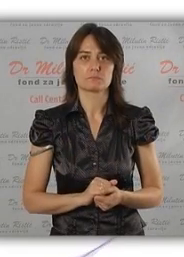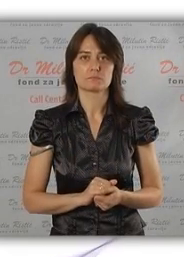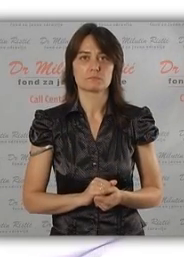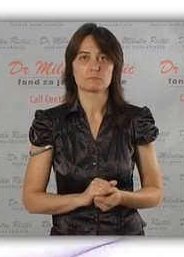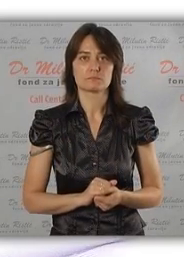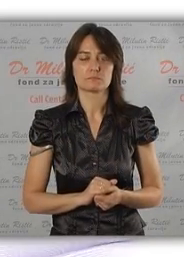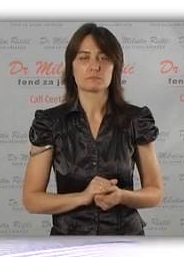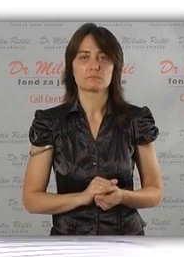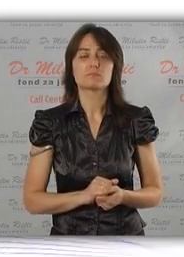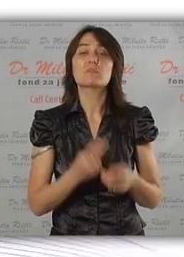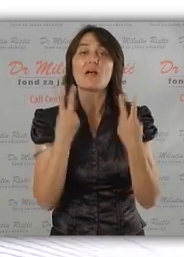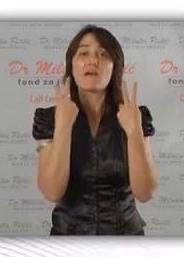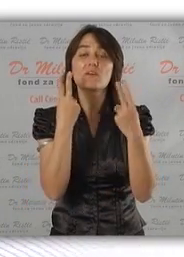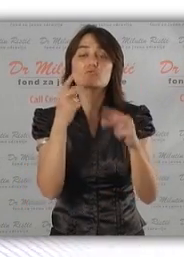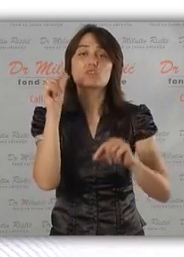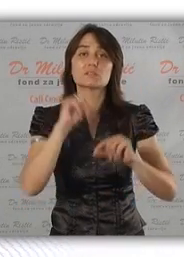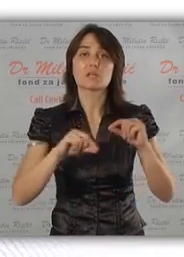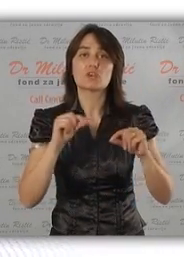bio oštećen.